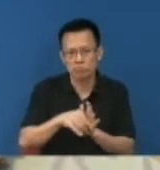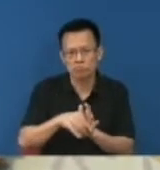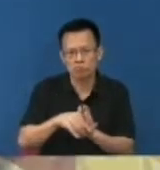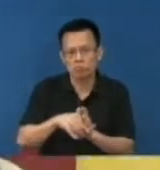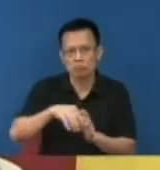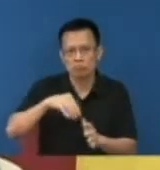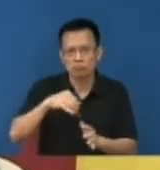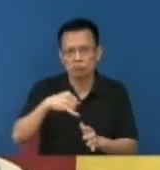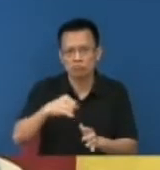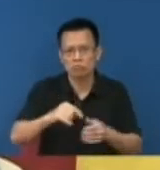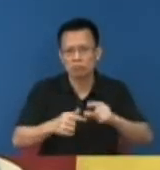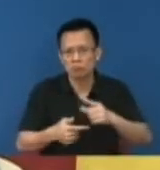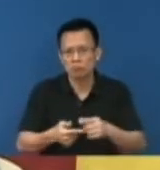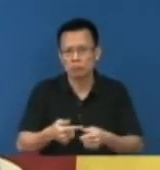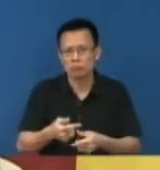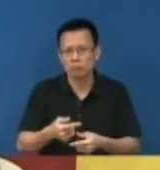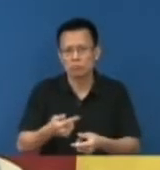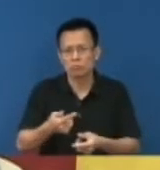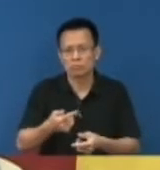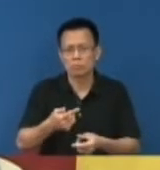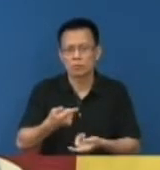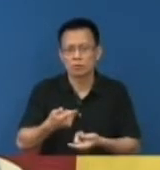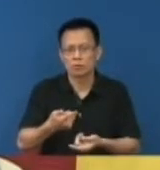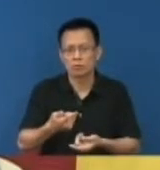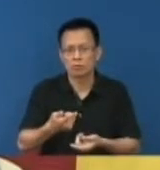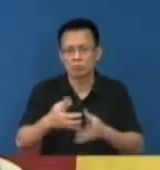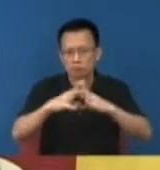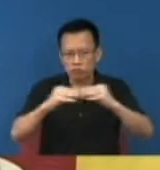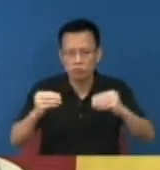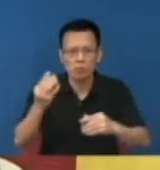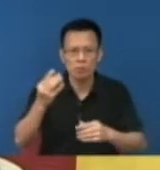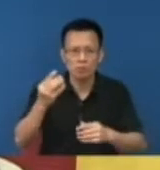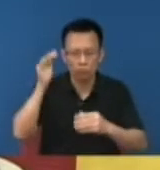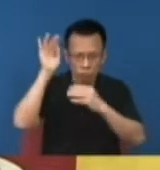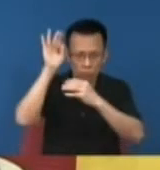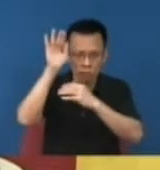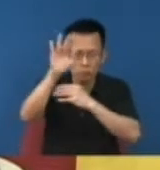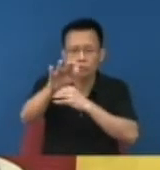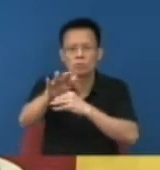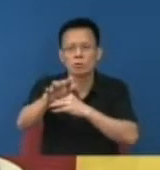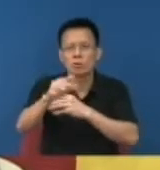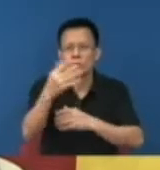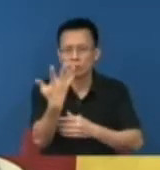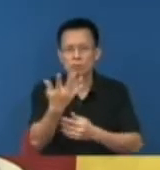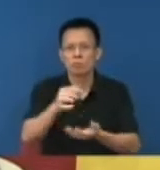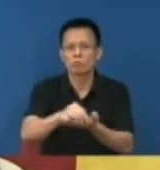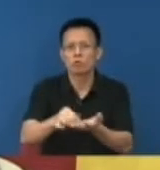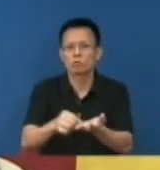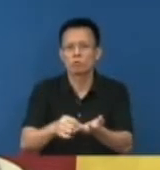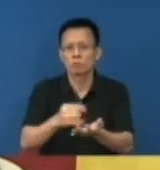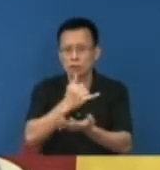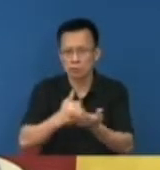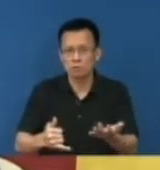去所謂杜絕將來出現嘅五區總辭變相公